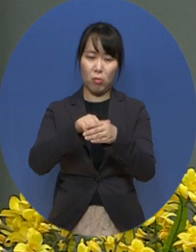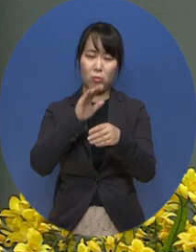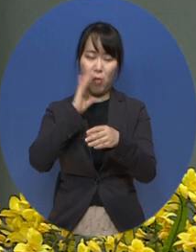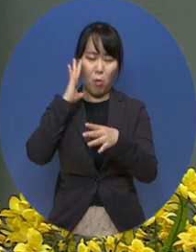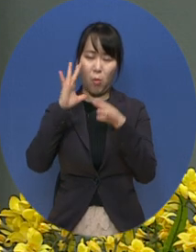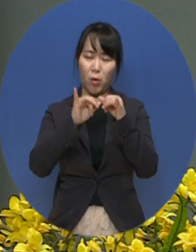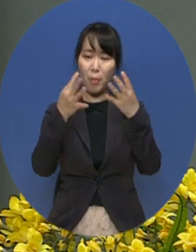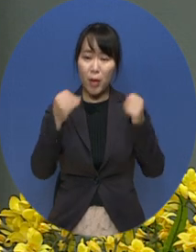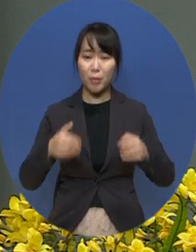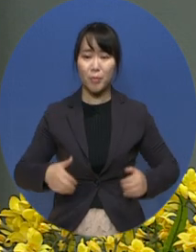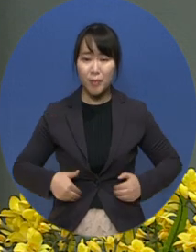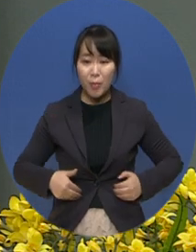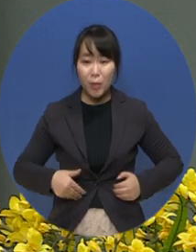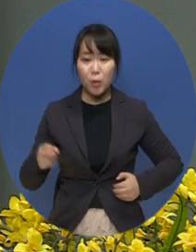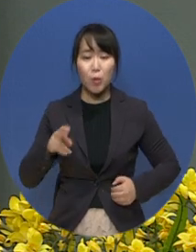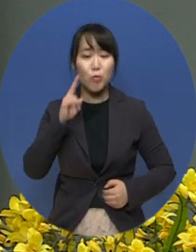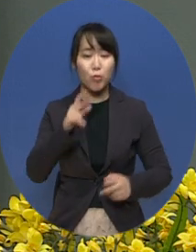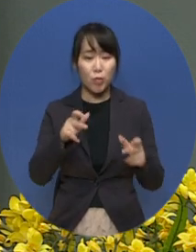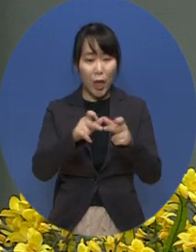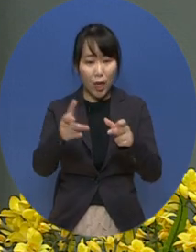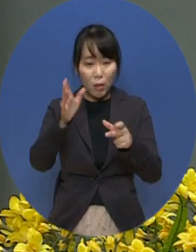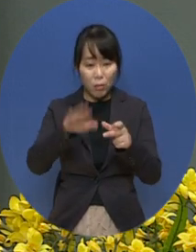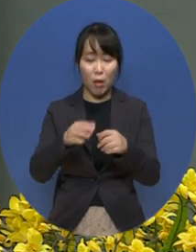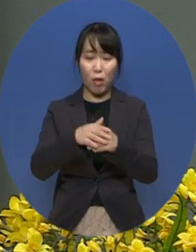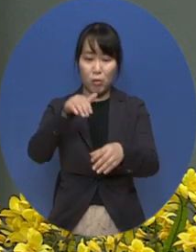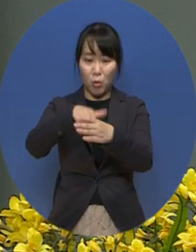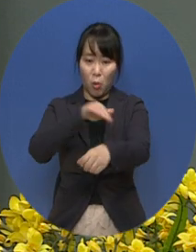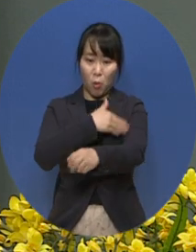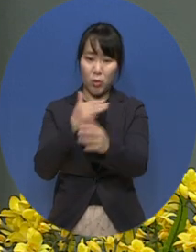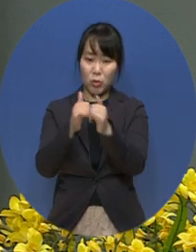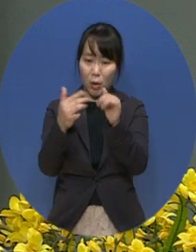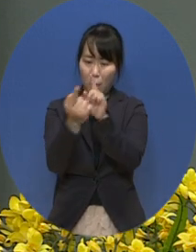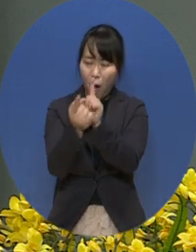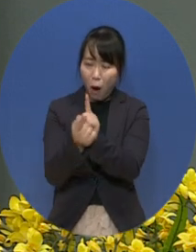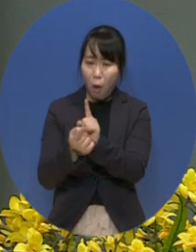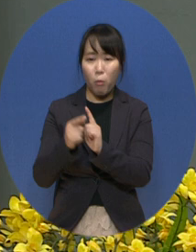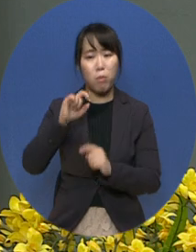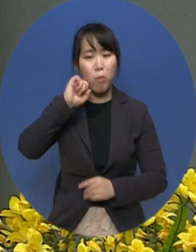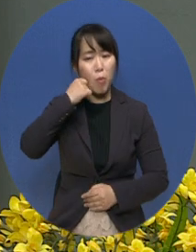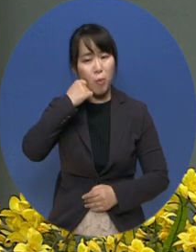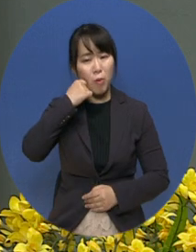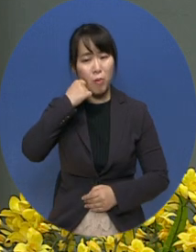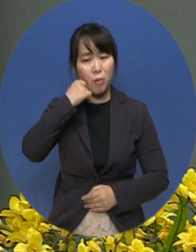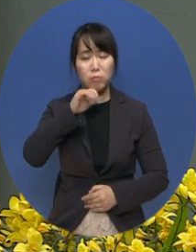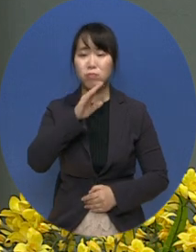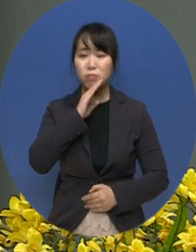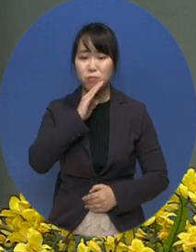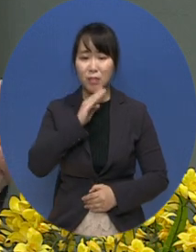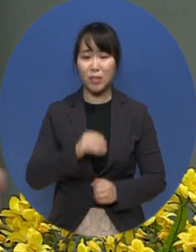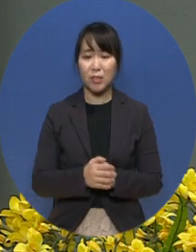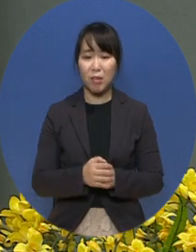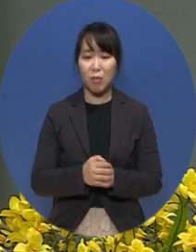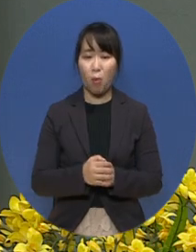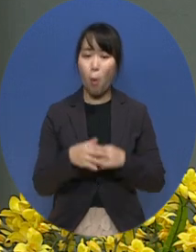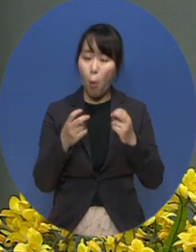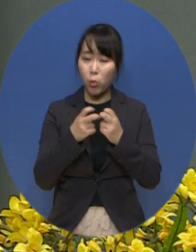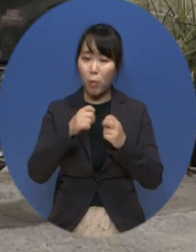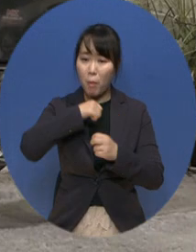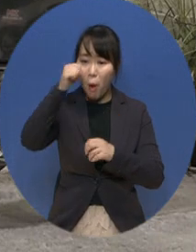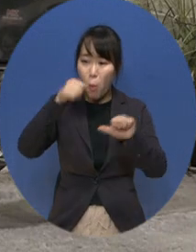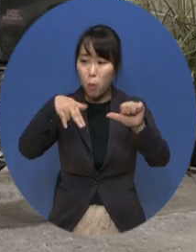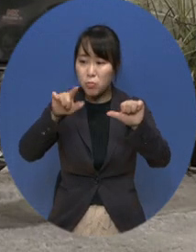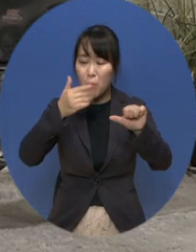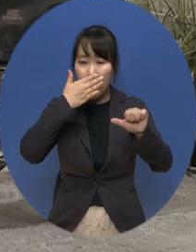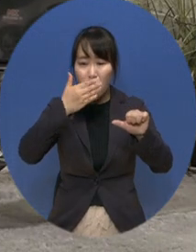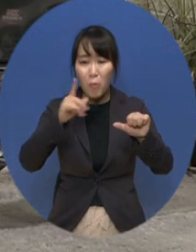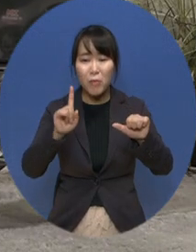4 중증 장애 지면서 유권자를 만난다는 자체가 쉽지 않잖아요 예 어떻게 우선 되셨어요